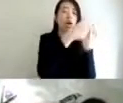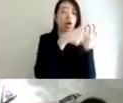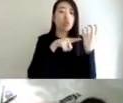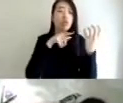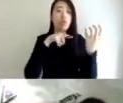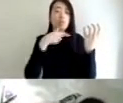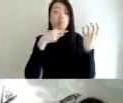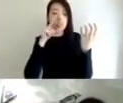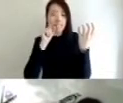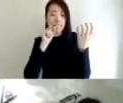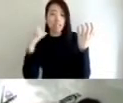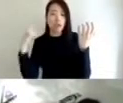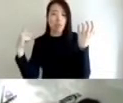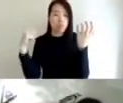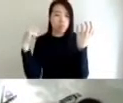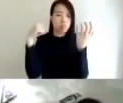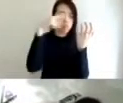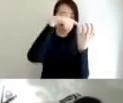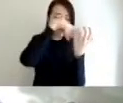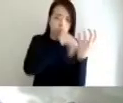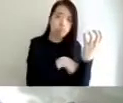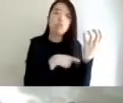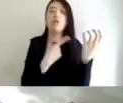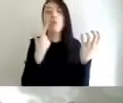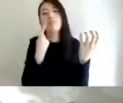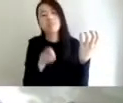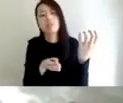情况咧就会变得越嚟越差啦。